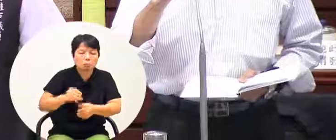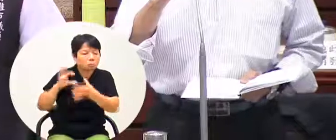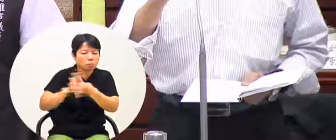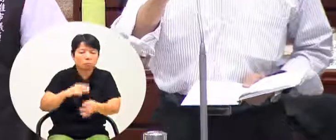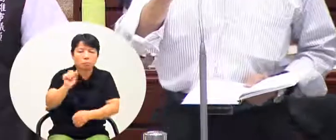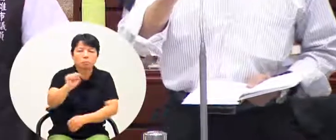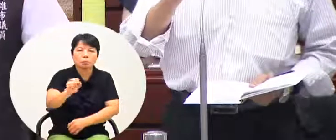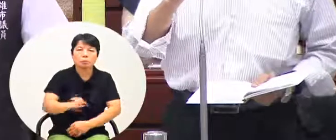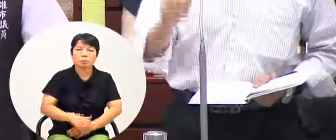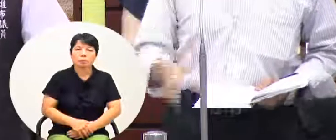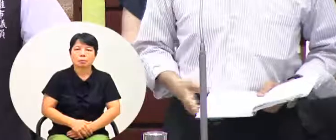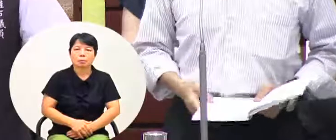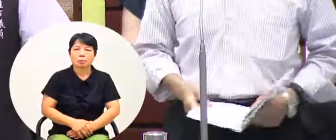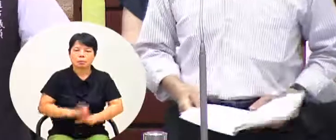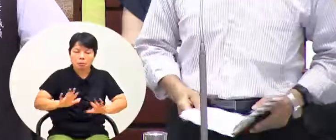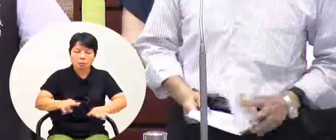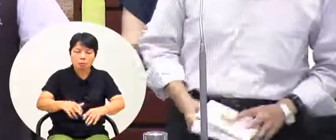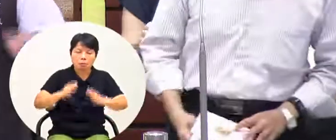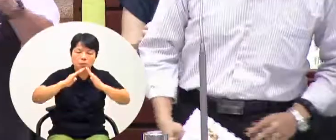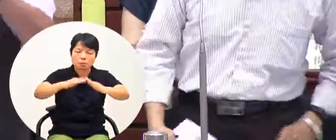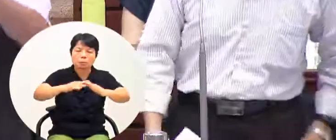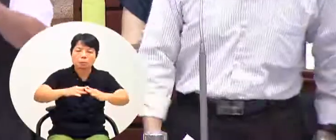嘿，好，谢谢。